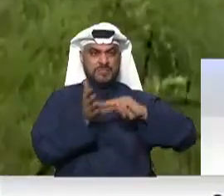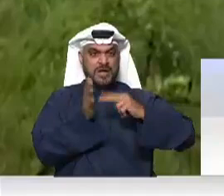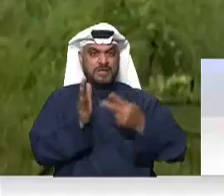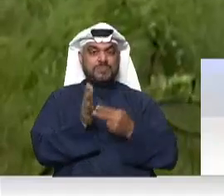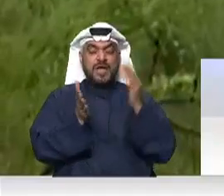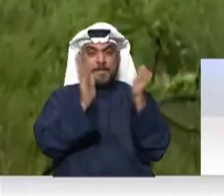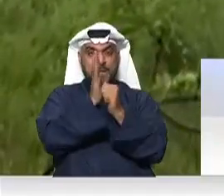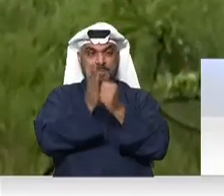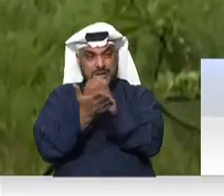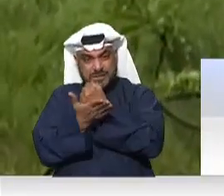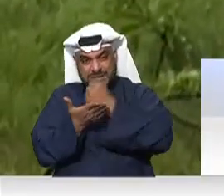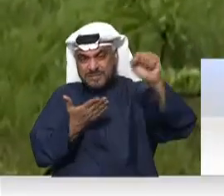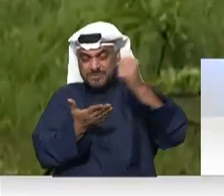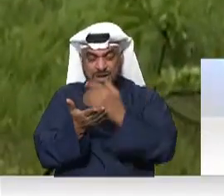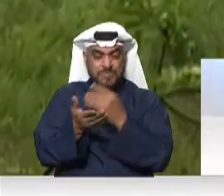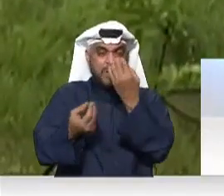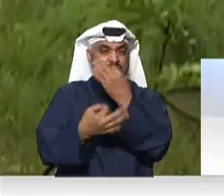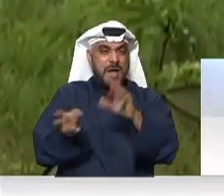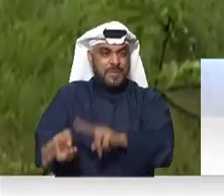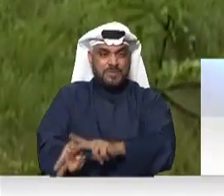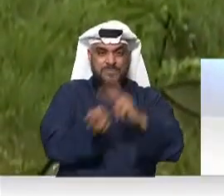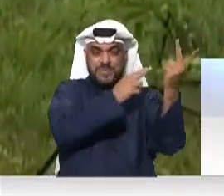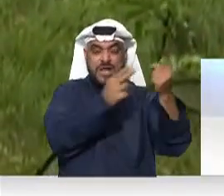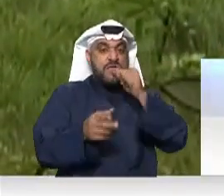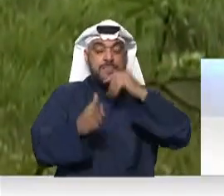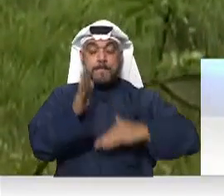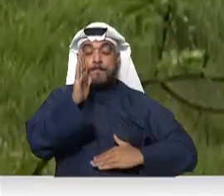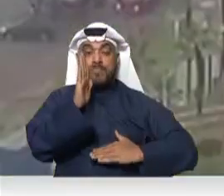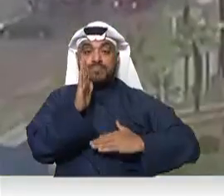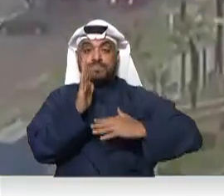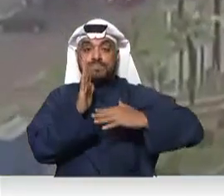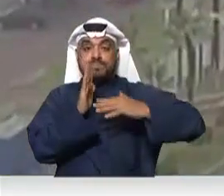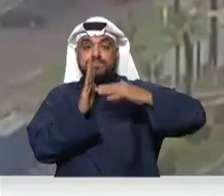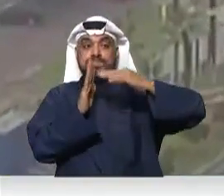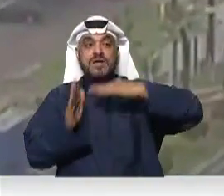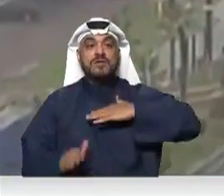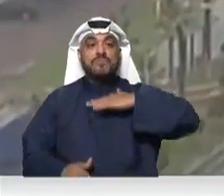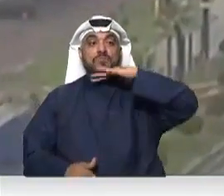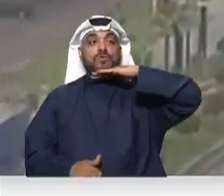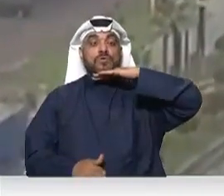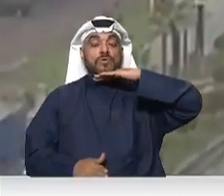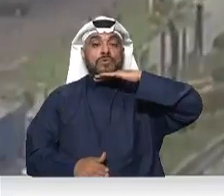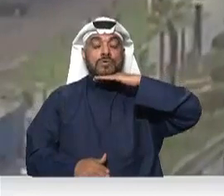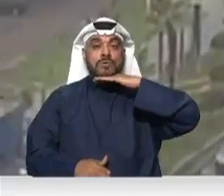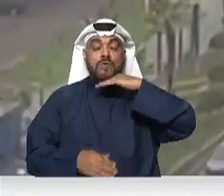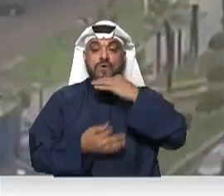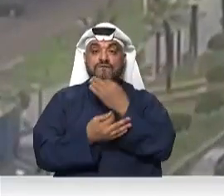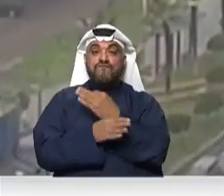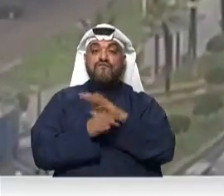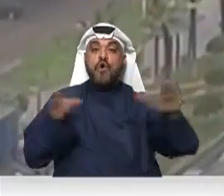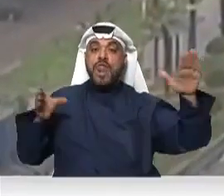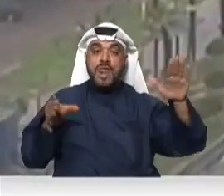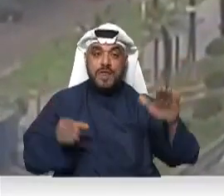اخلائها بعد ارتفاع منسوب المياه فيها بسرعه غير متوقعه